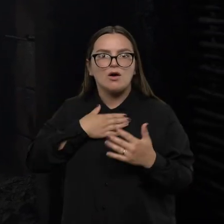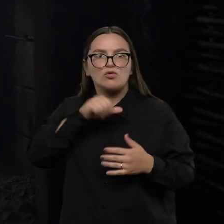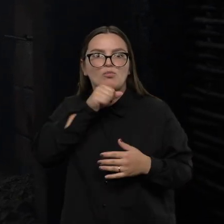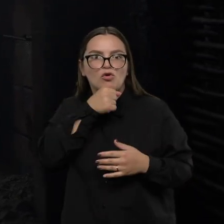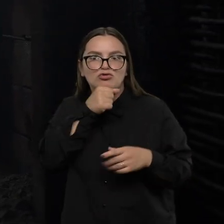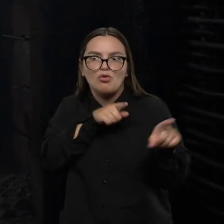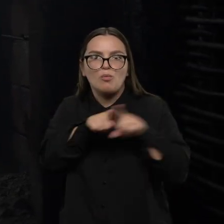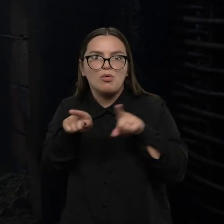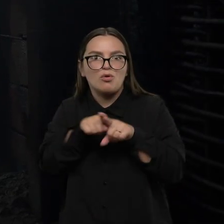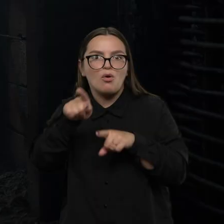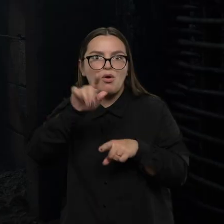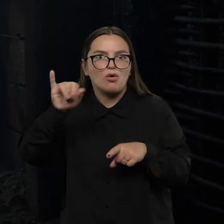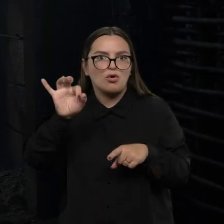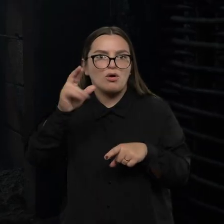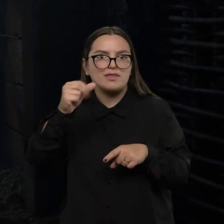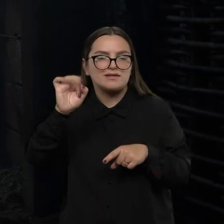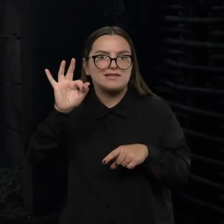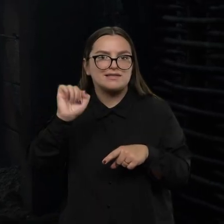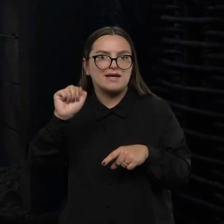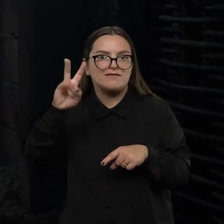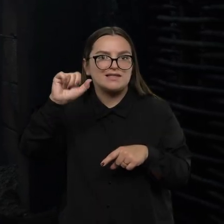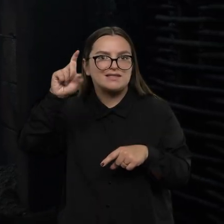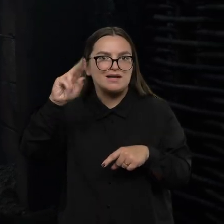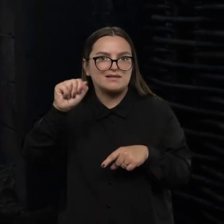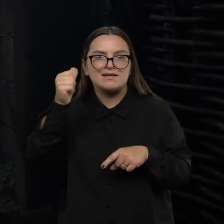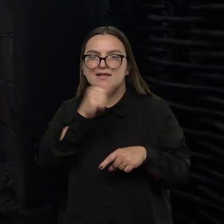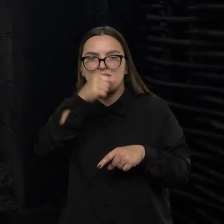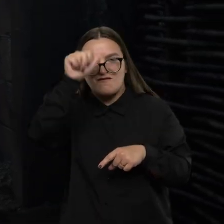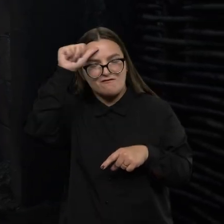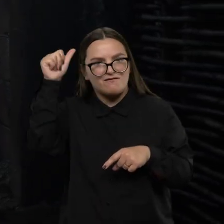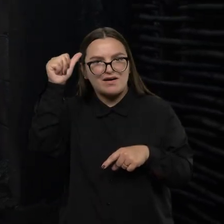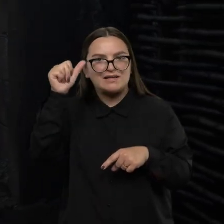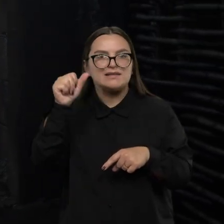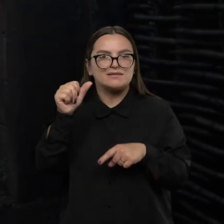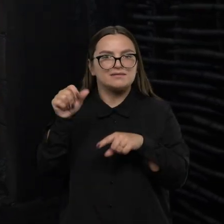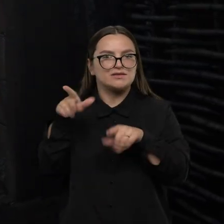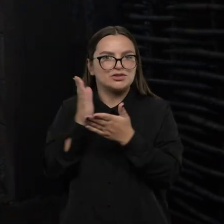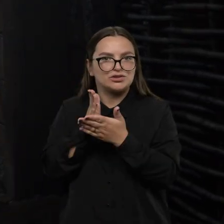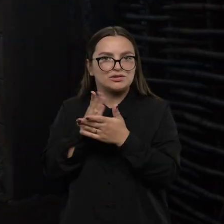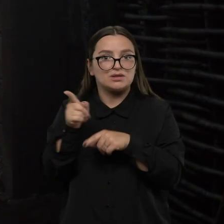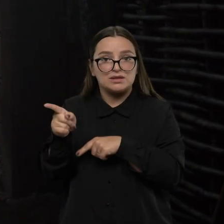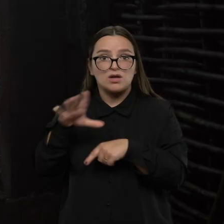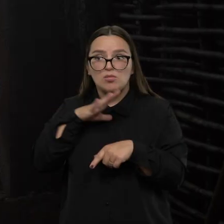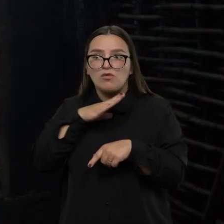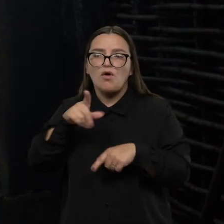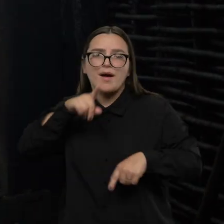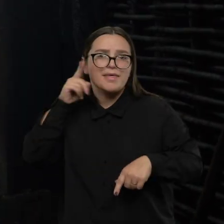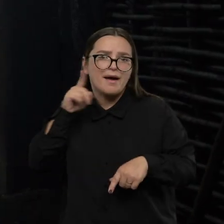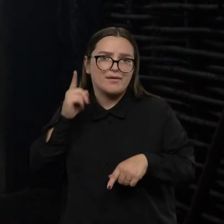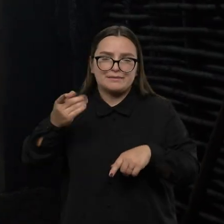brolio, Jono Savicko, slapyvardžiu Žvirblis. Būdamas jaunas ir neturėdamas gyvenimiškos